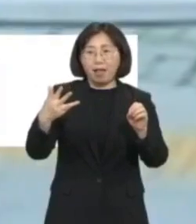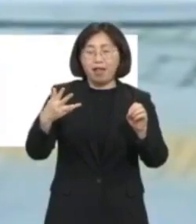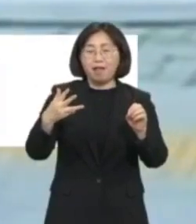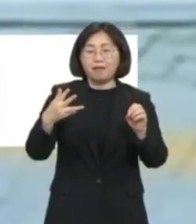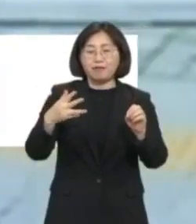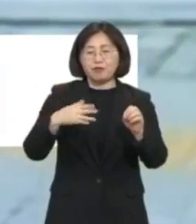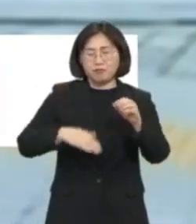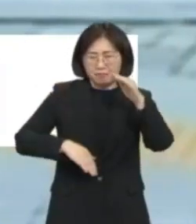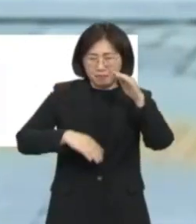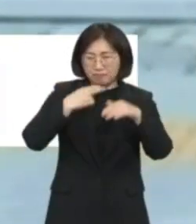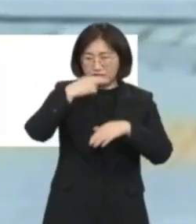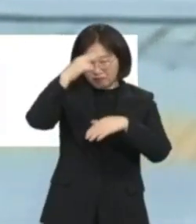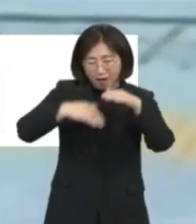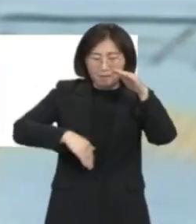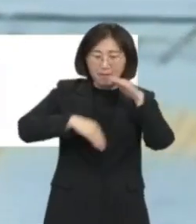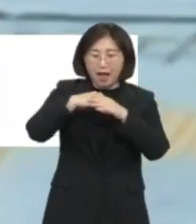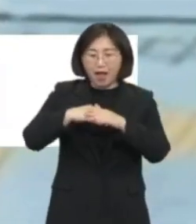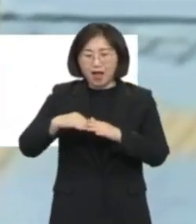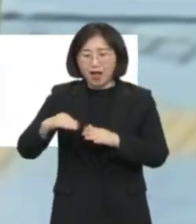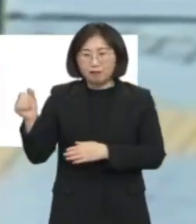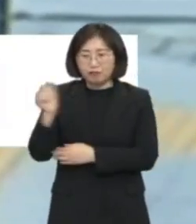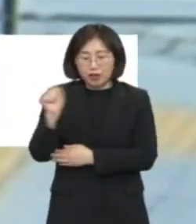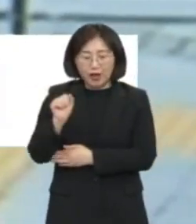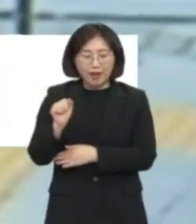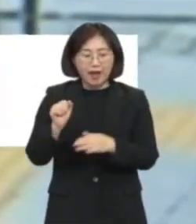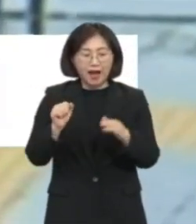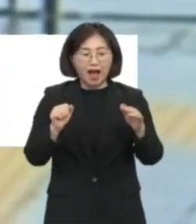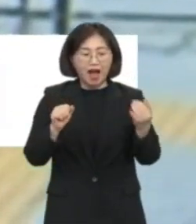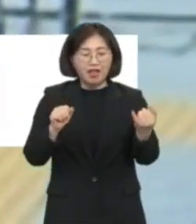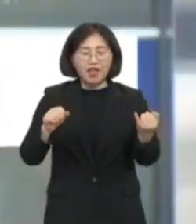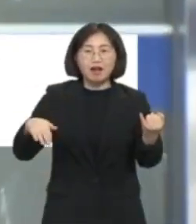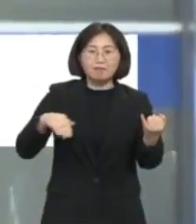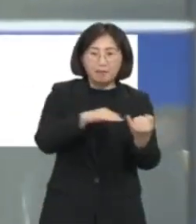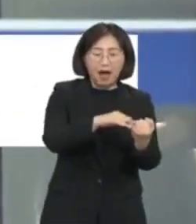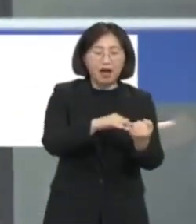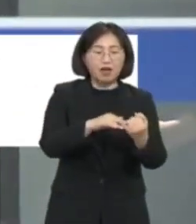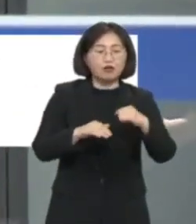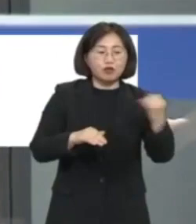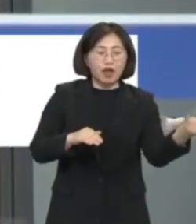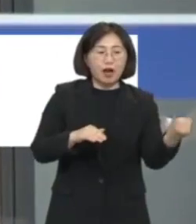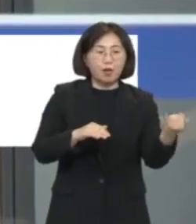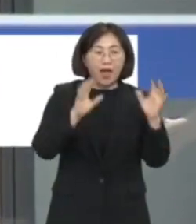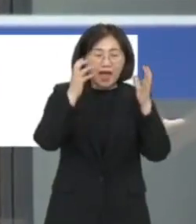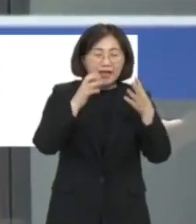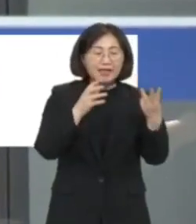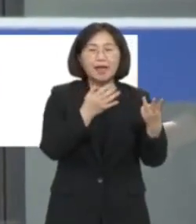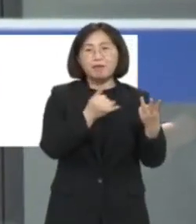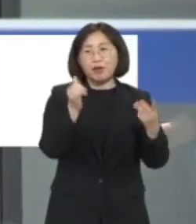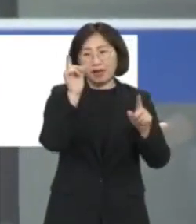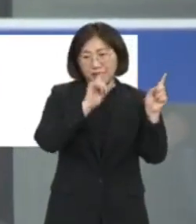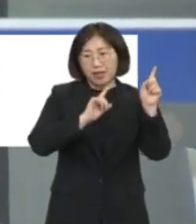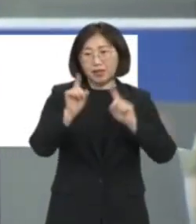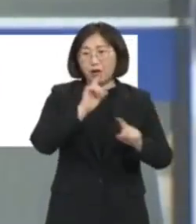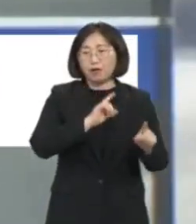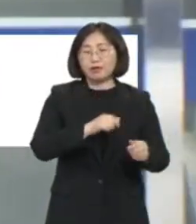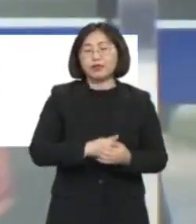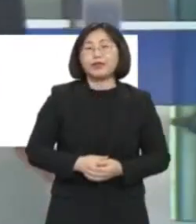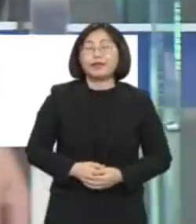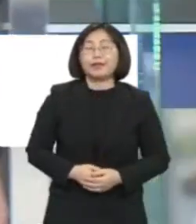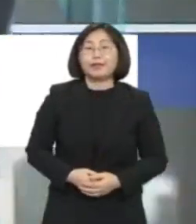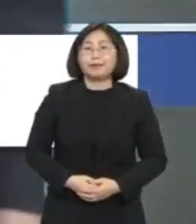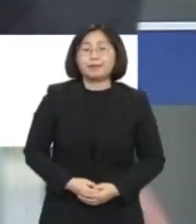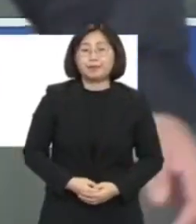상태로 차를 몰다가 인도로 돌진해 배승아 양을 치어 숨지게 하고 어린이 세 명을 다치게 한 혐의로 재판에